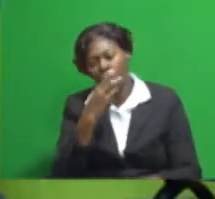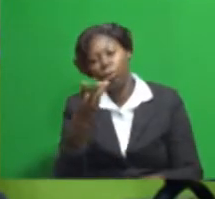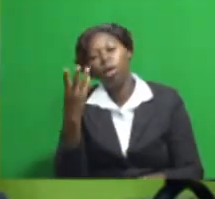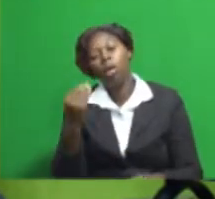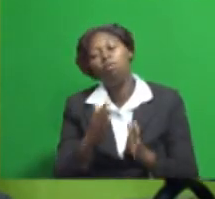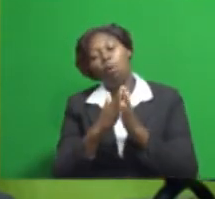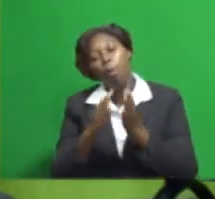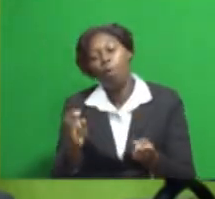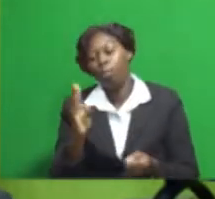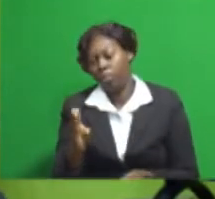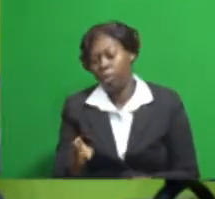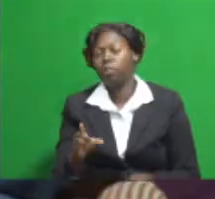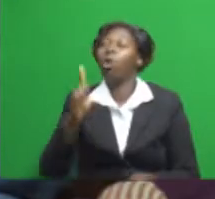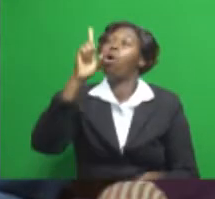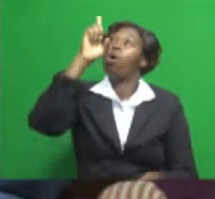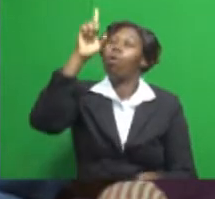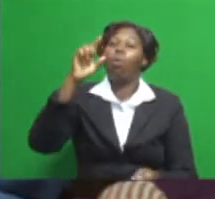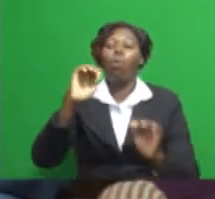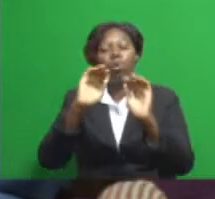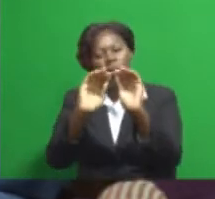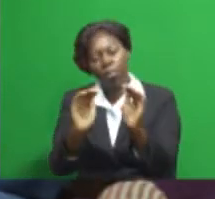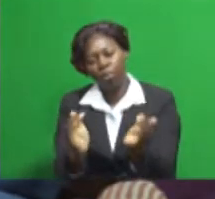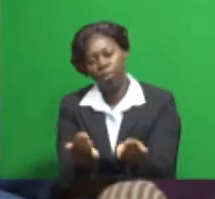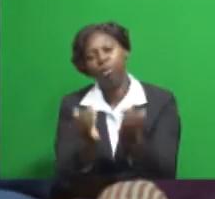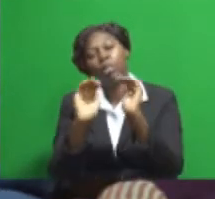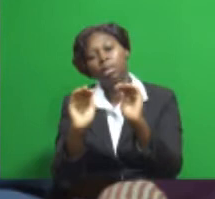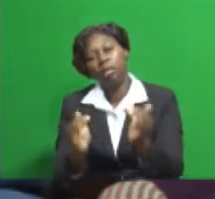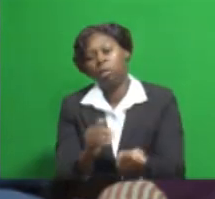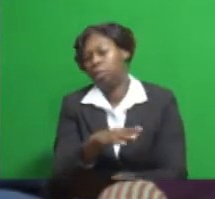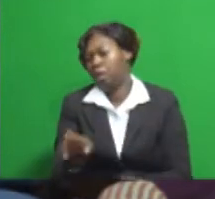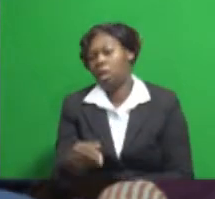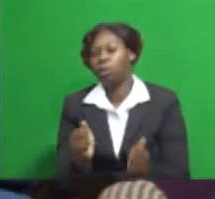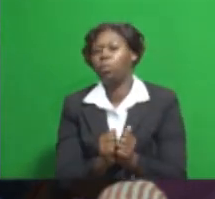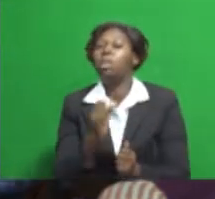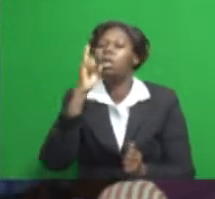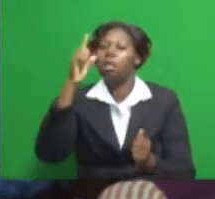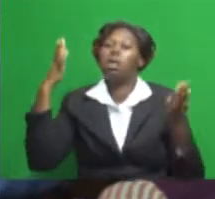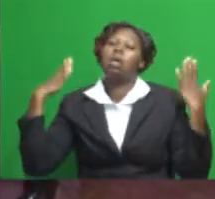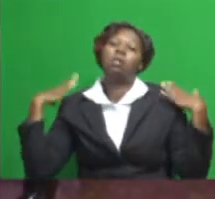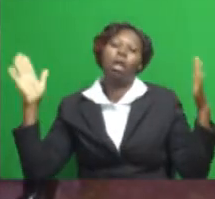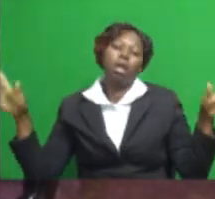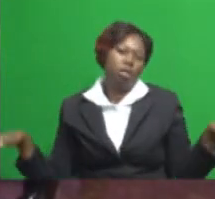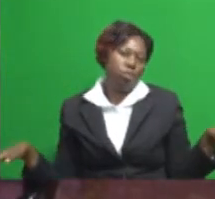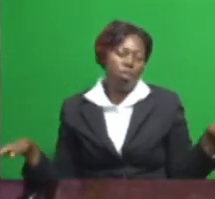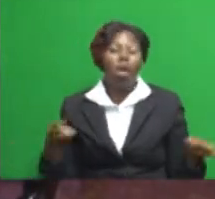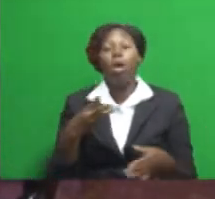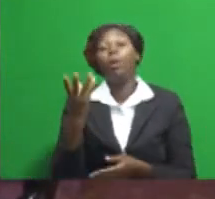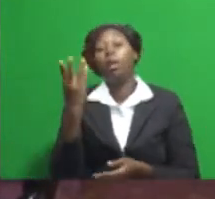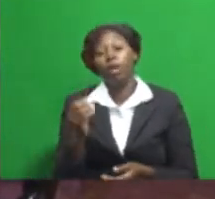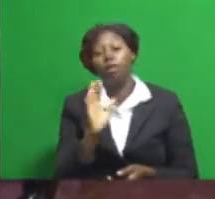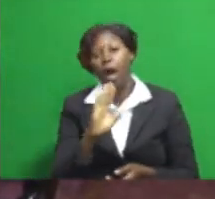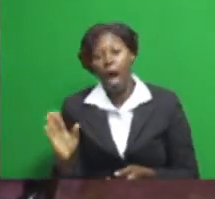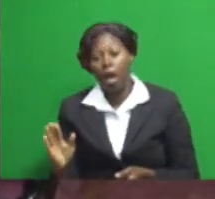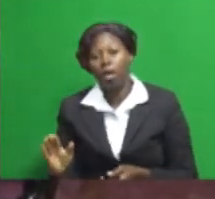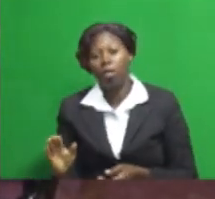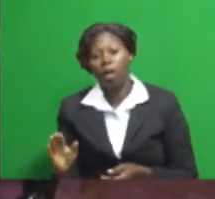wedu anotirwira. Ane ngirozi dzinogona kutirwira. Ndoda kuti muverenge mumwe mambo futi aive nenharo. Ainzi Faro pan Exodus